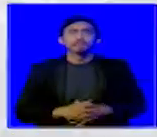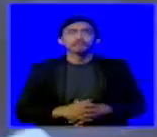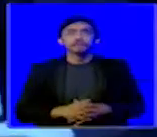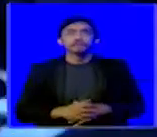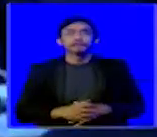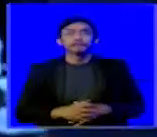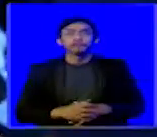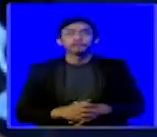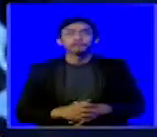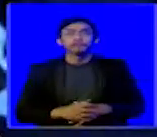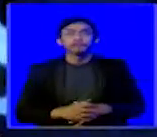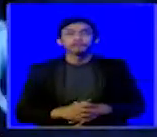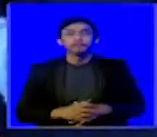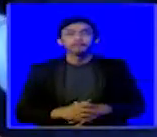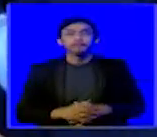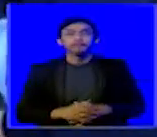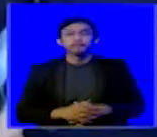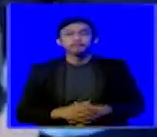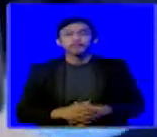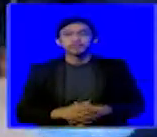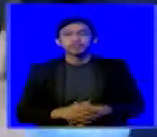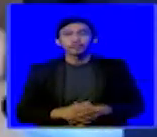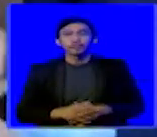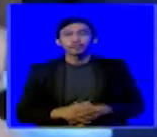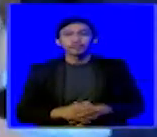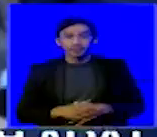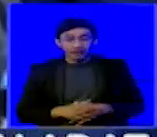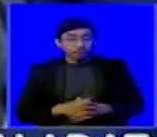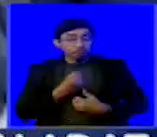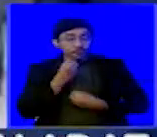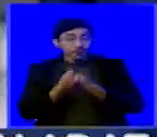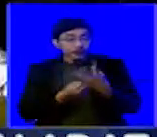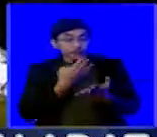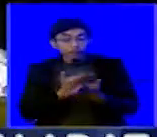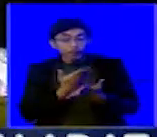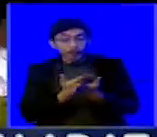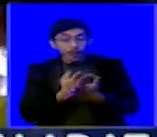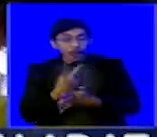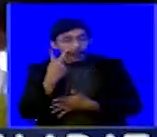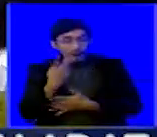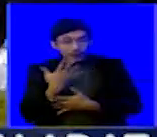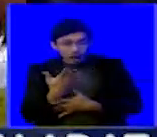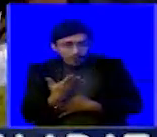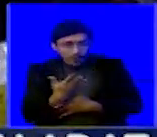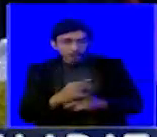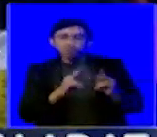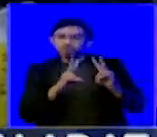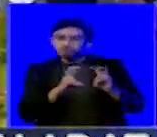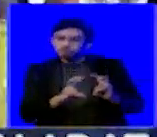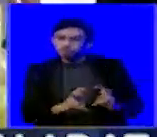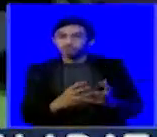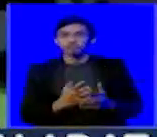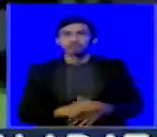korban. Polisi juga meminta keterangan sejumlah orang yang ada di lokasi kejadian untuk mendalami kasus ini. Namun polisi tetap